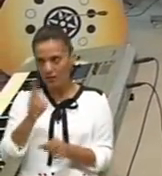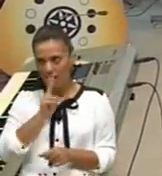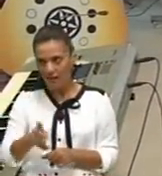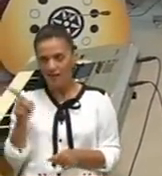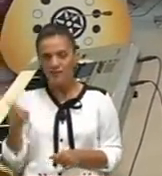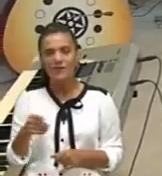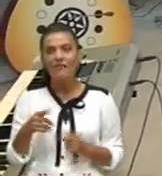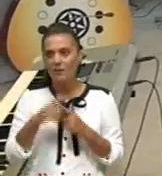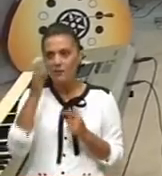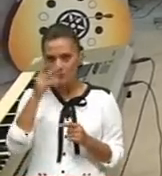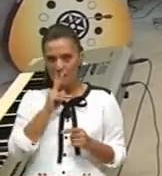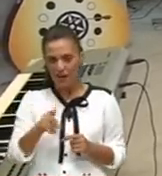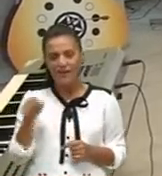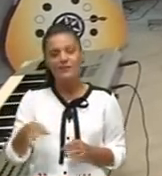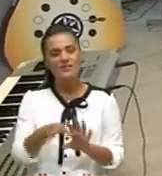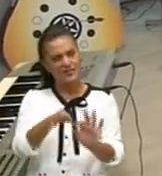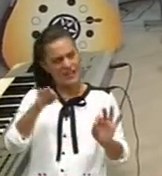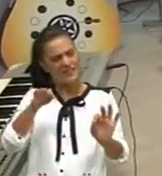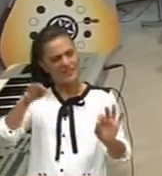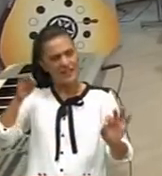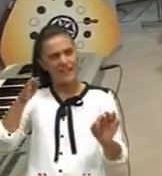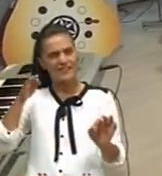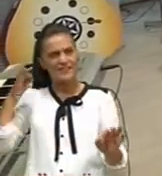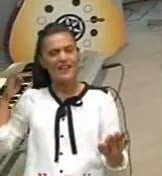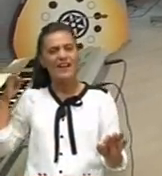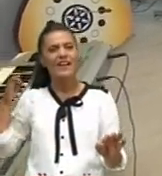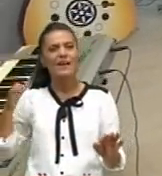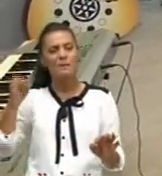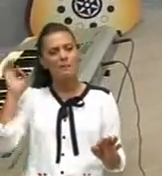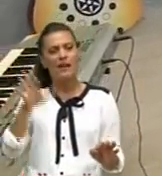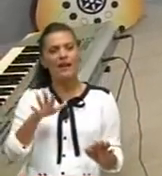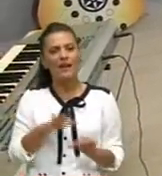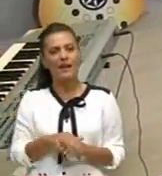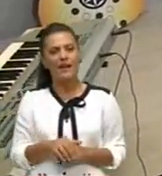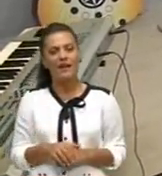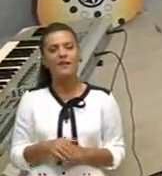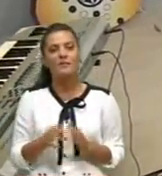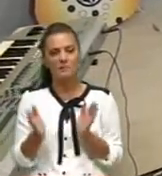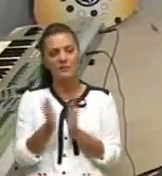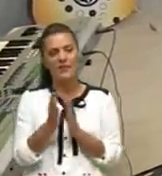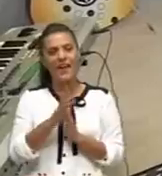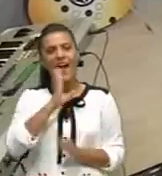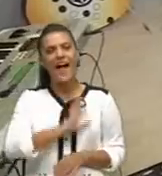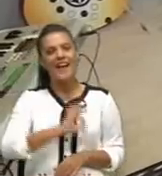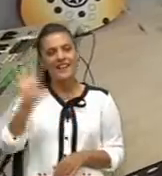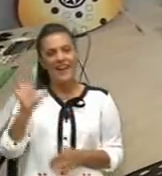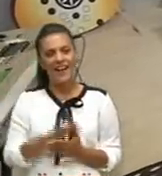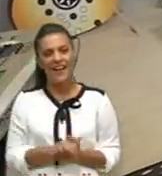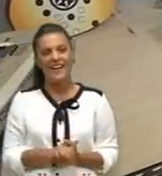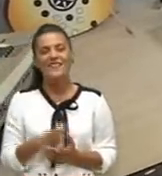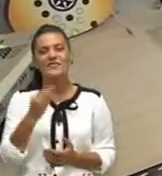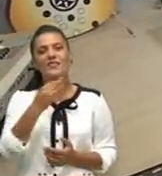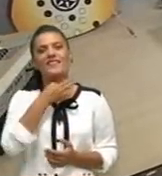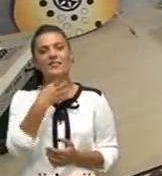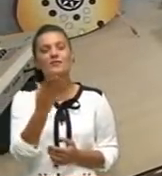Çekin. Fatih çekin. Bey, çektim. Çekin efendim. Biraz daha çeker misiniz? Çektiniz, bırakın. Harikasınız. Çok